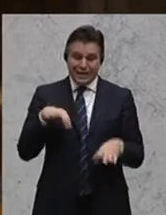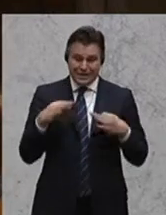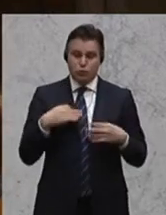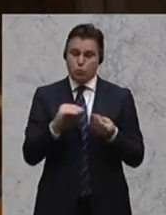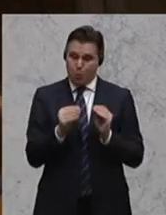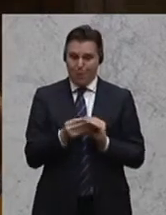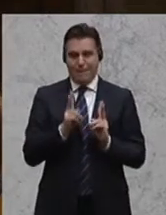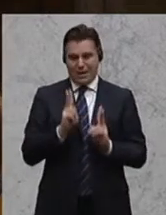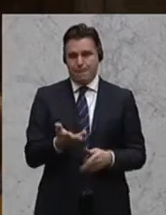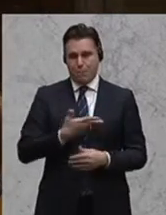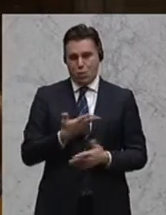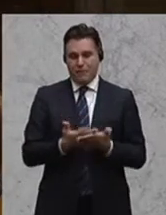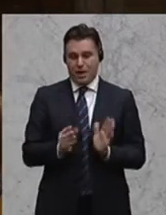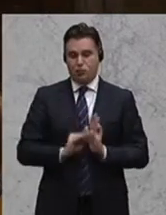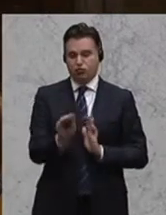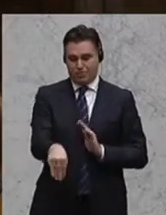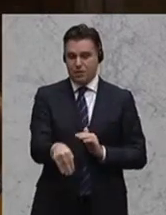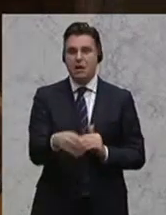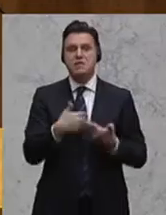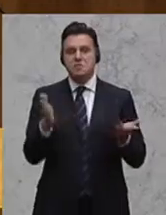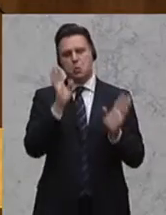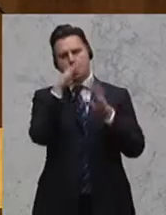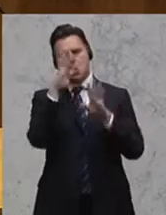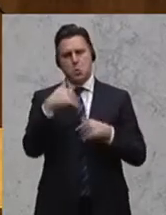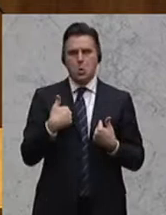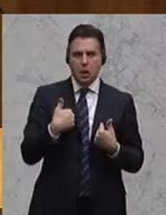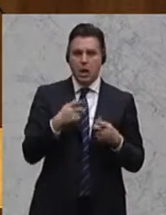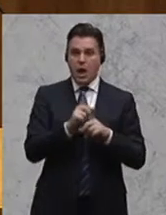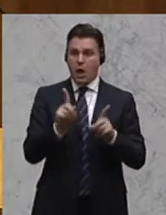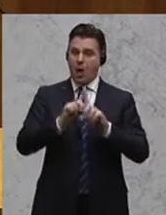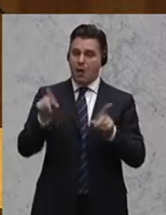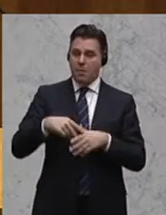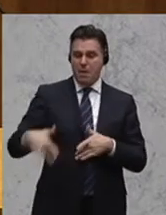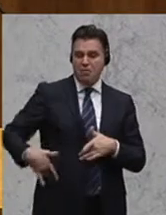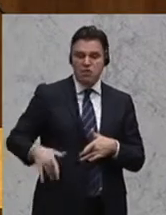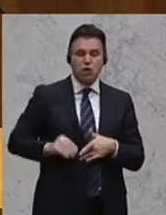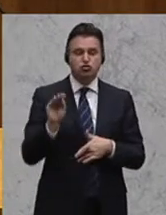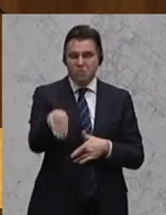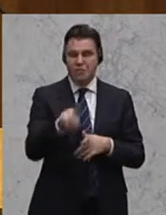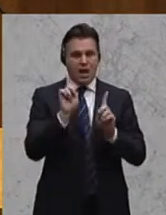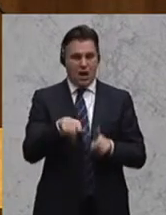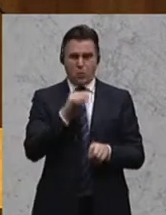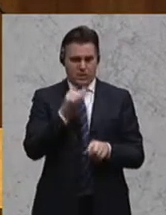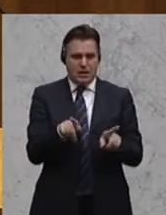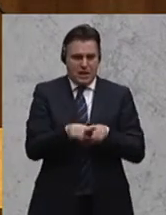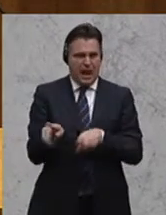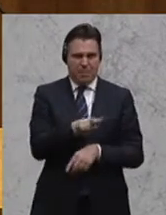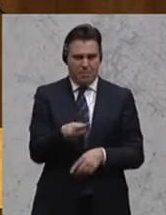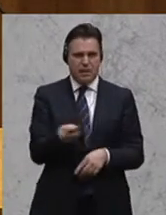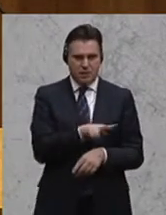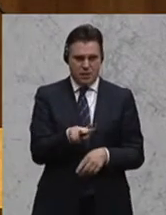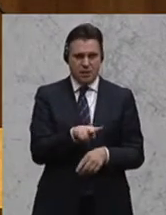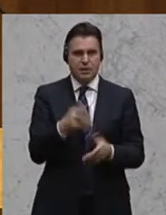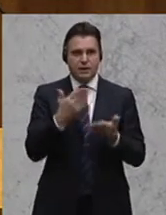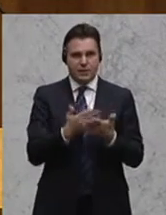kann. Und keiner wird sie leichtfertig vornehmen, so wie auch nicht andere Spende, eine Nierenspende oder Ähnliches. Aber meine Damen und Herren, wir haben etwas